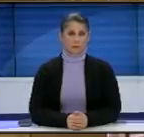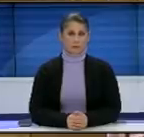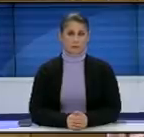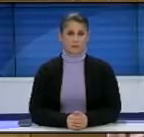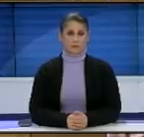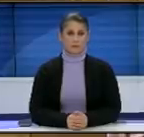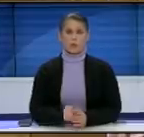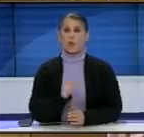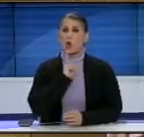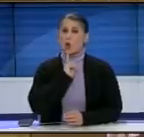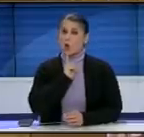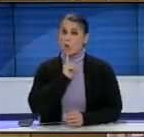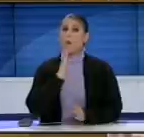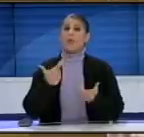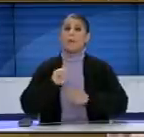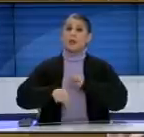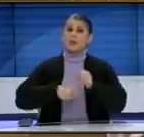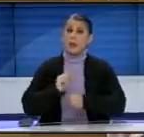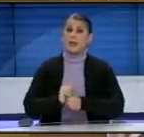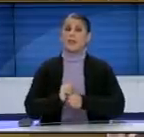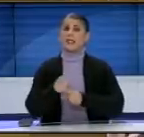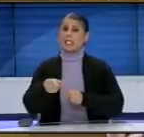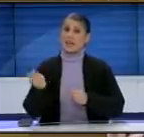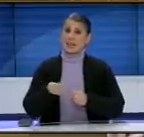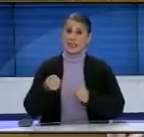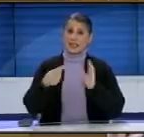οικοδομηθεί κατά την κρίσιμη περίοδο